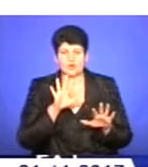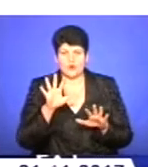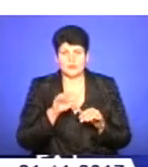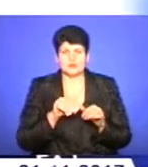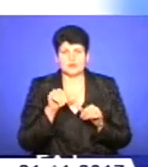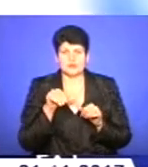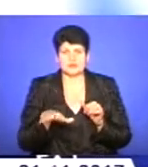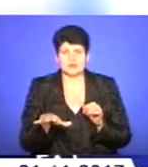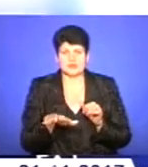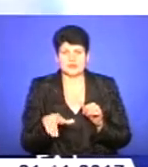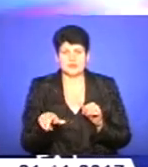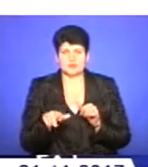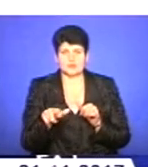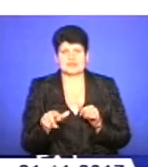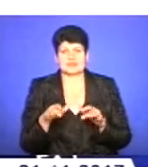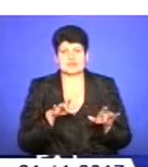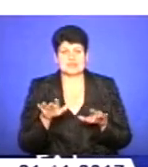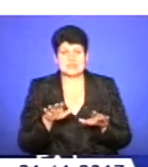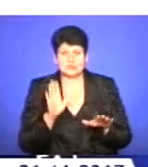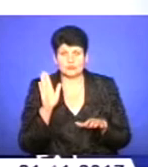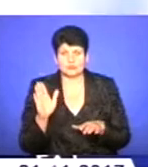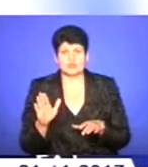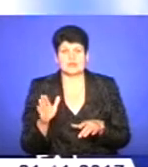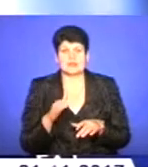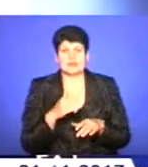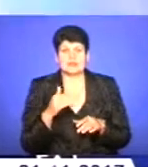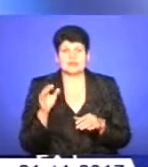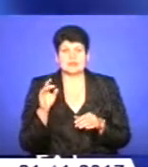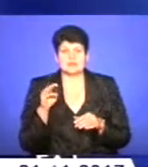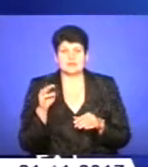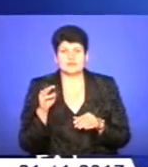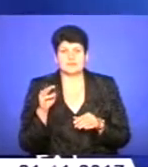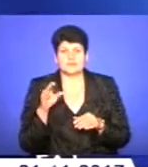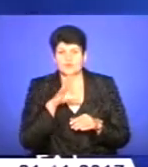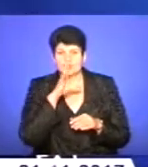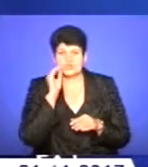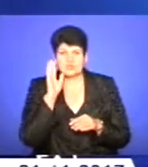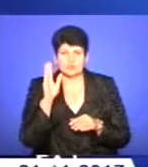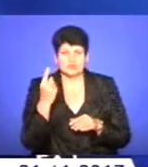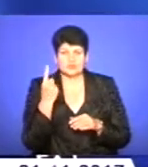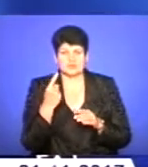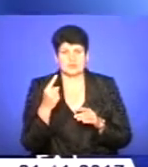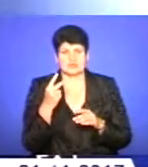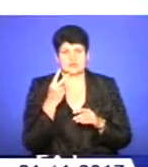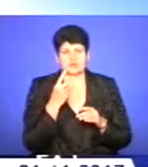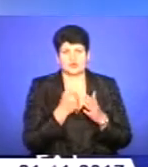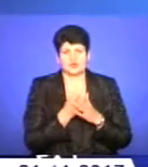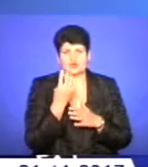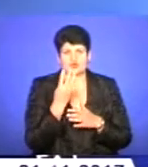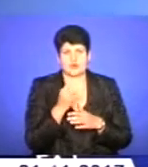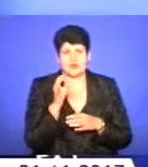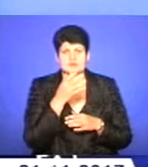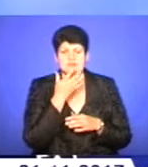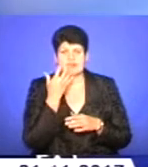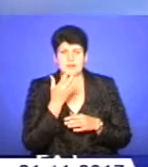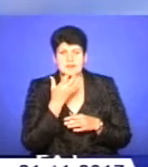окремих ділянках доріг ожеледиться. Температурні показники вночі коливатимуться від 1 морозу до 4 градусів тепла.